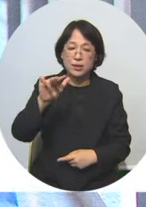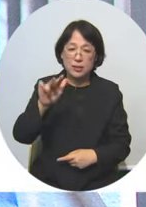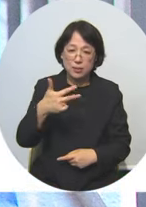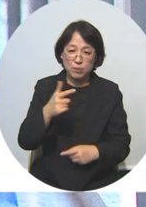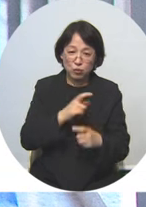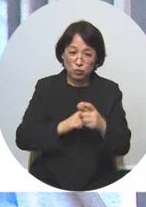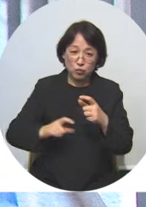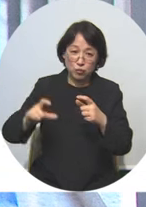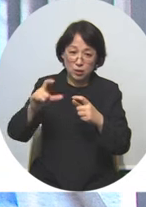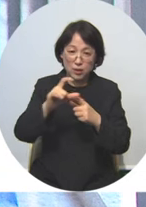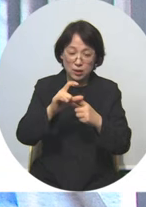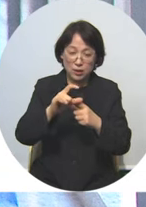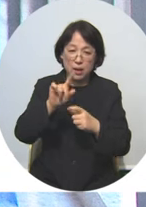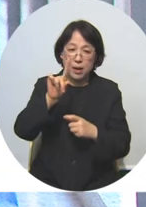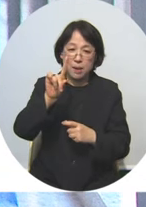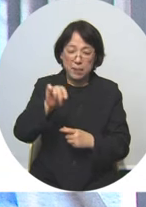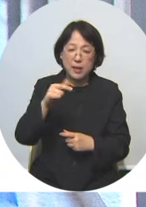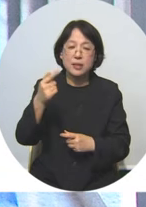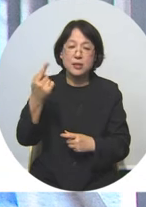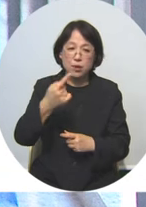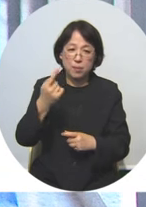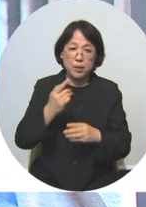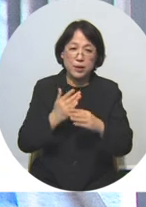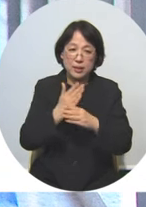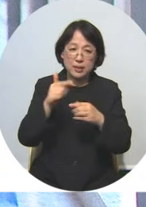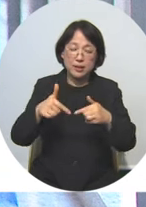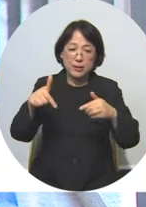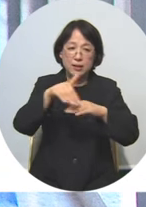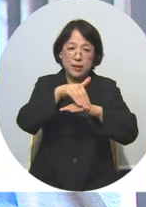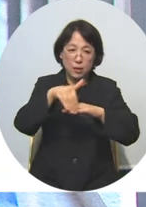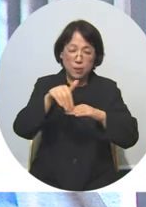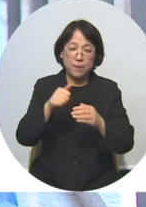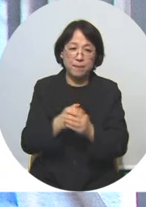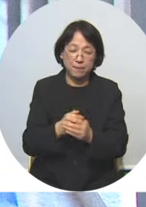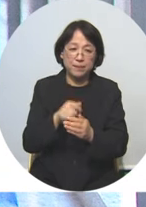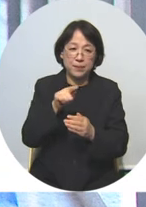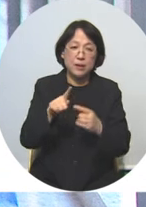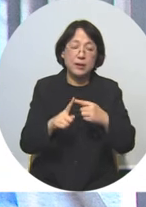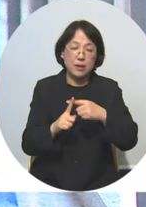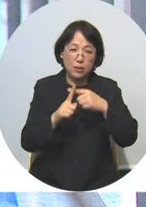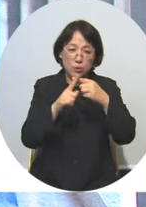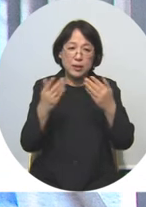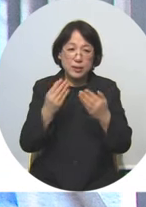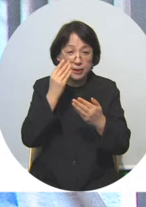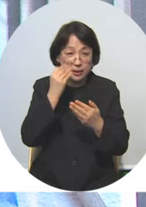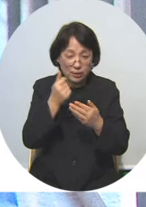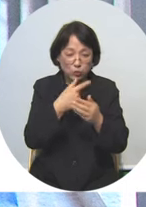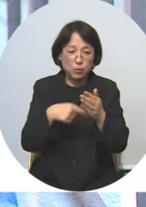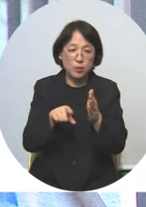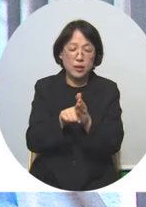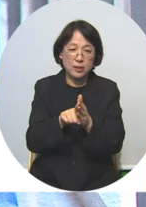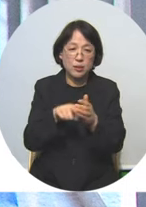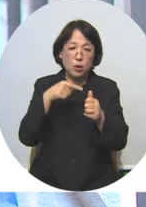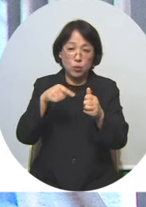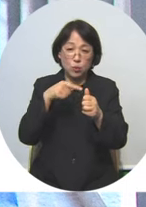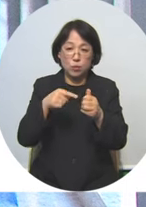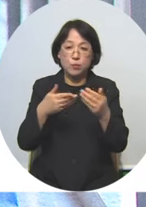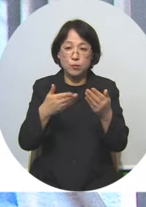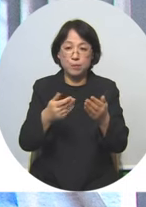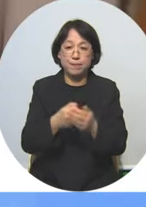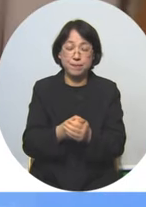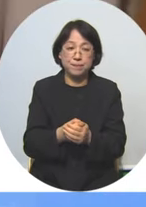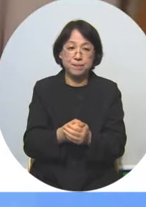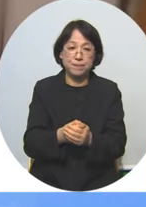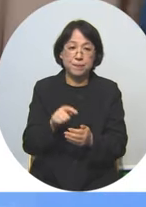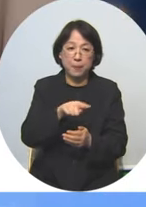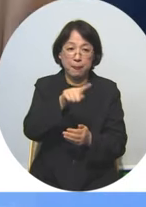11,500명 이상 늘리기로 했습니다. 여기에 더해 PA 간호사의 업무 적응을 돕기 위해 교육을 제공하는데요. 대상은 신규 배치